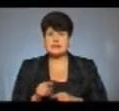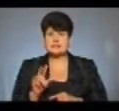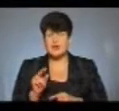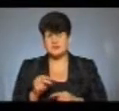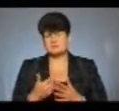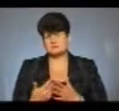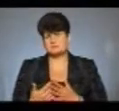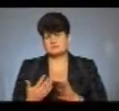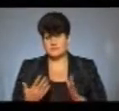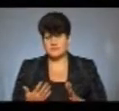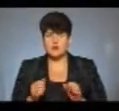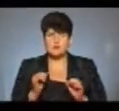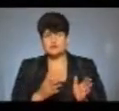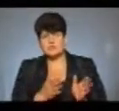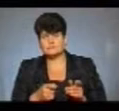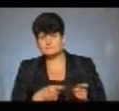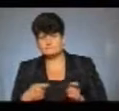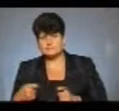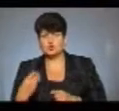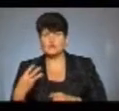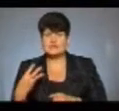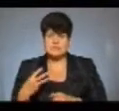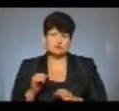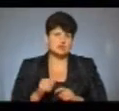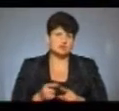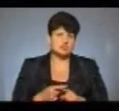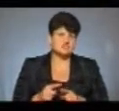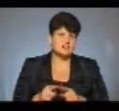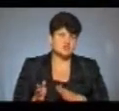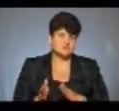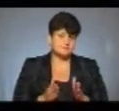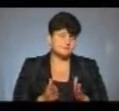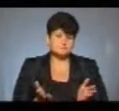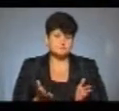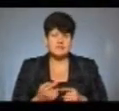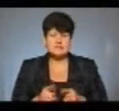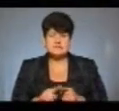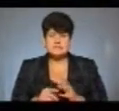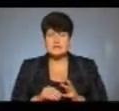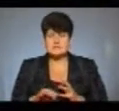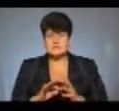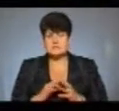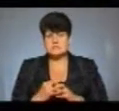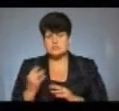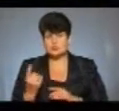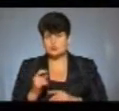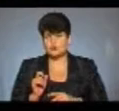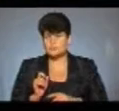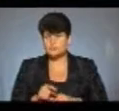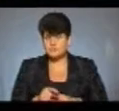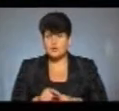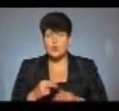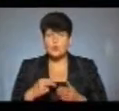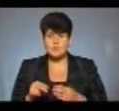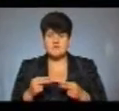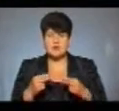умовна, можливо, треба буде до 30-го, можливо, його швидше. Це на землі сільськогосподарського призначення.